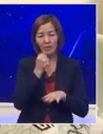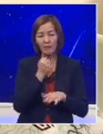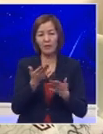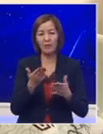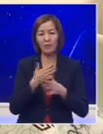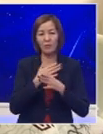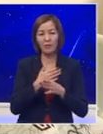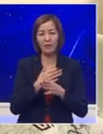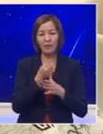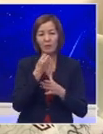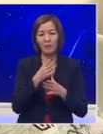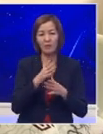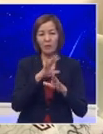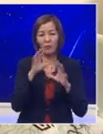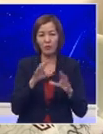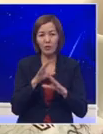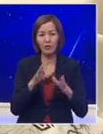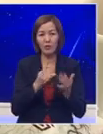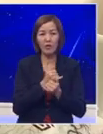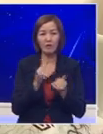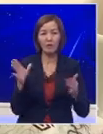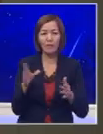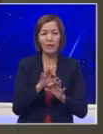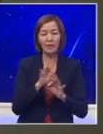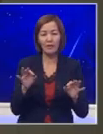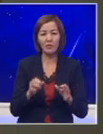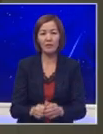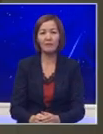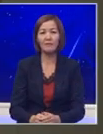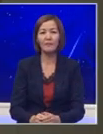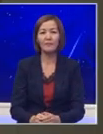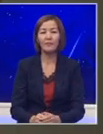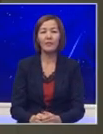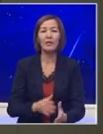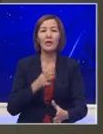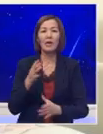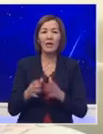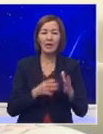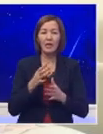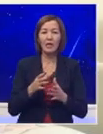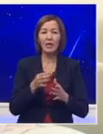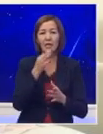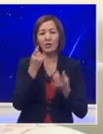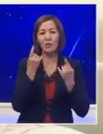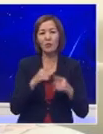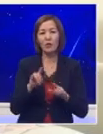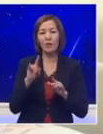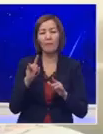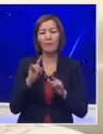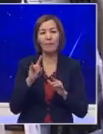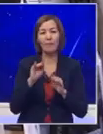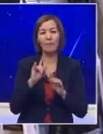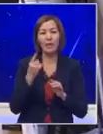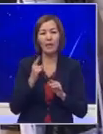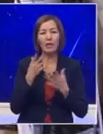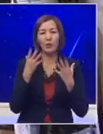рахмет. Жақсы қарайды, жақсы обслуживание, бәрі жақсы. Айта кетейік, халықаралық шала туылған балалар күні 2009 жылдан бері атап